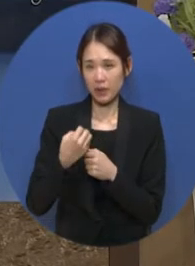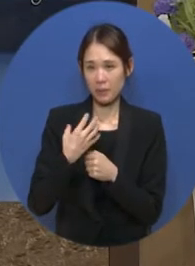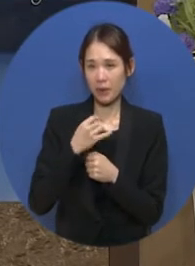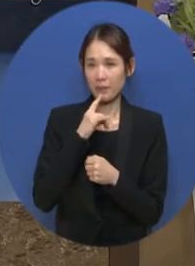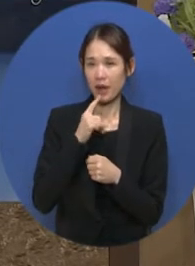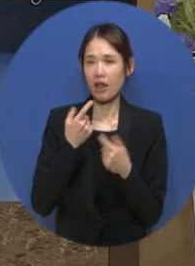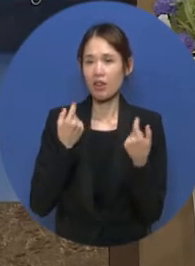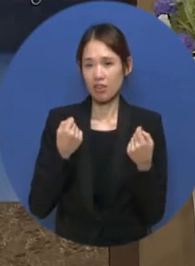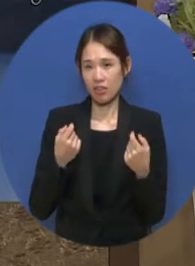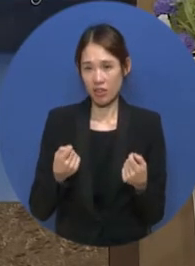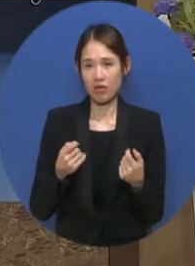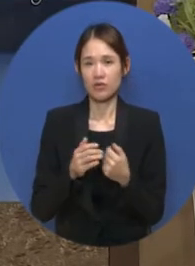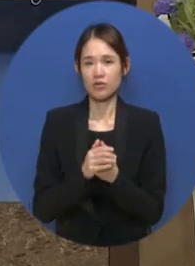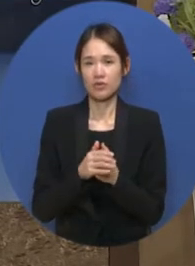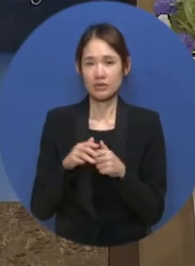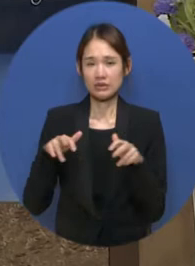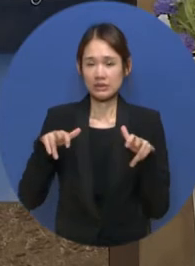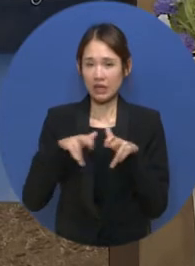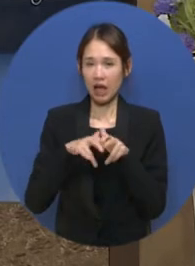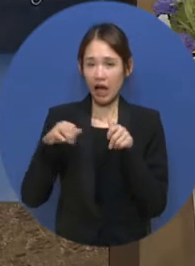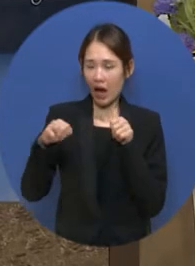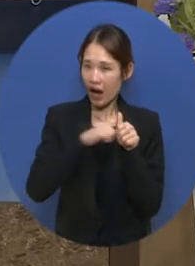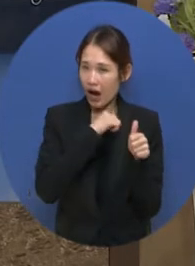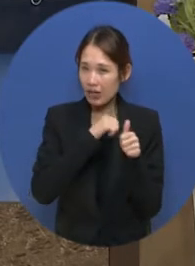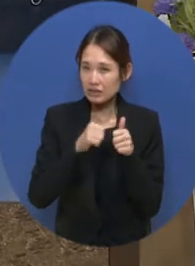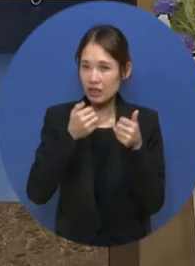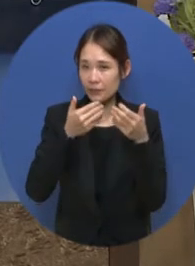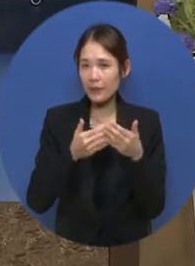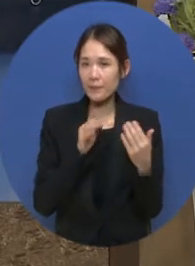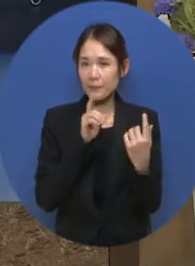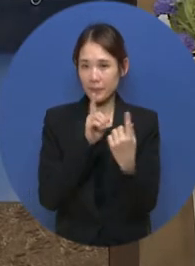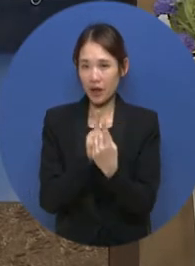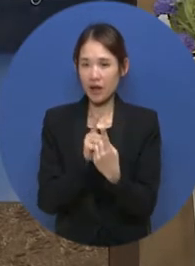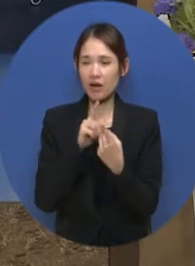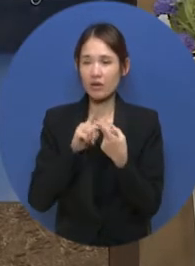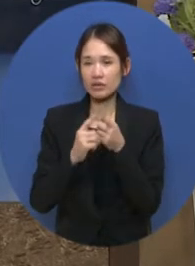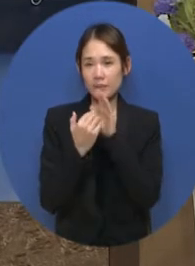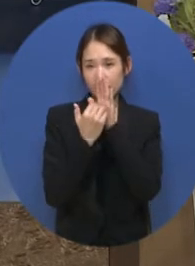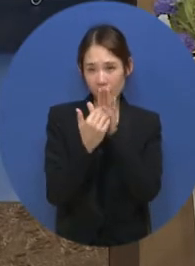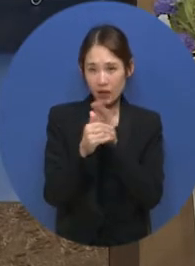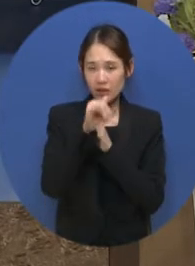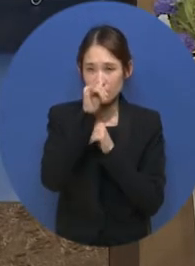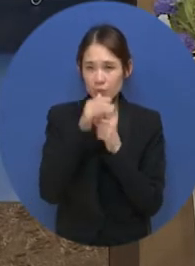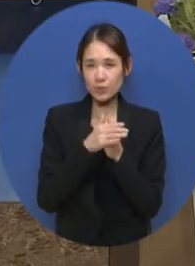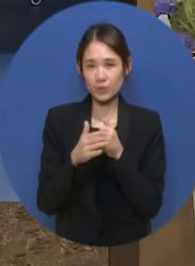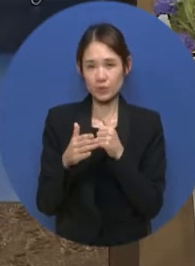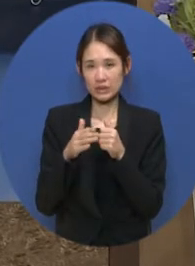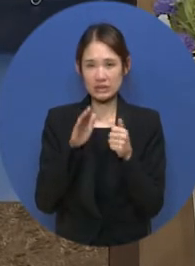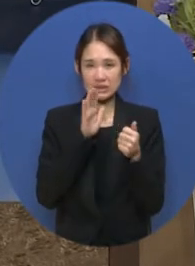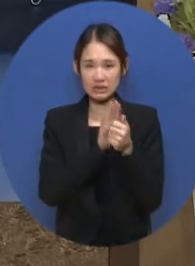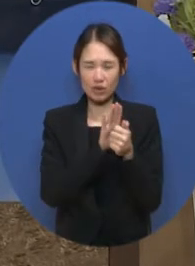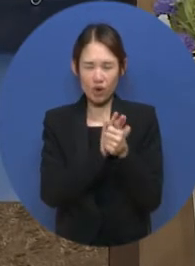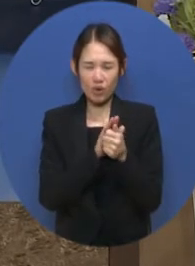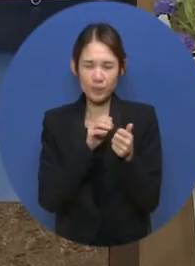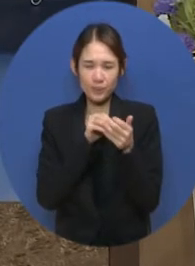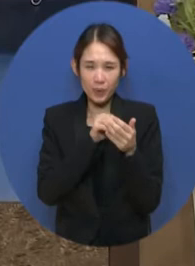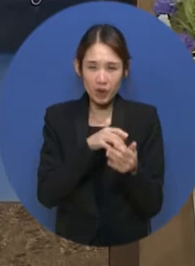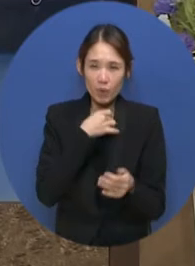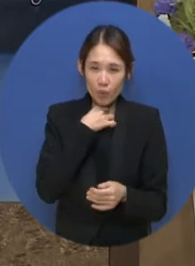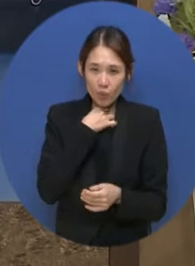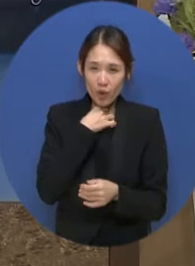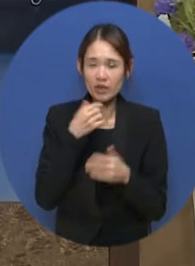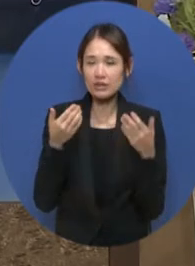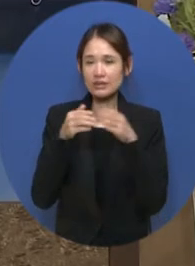시피 어이 장애인이 학대를 받는 것을 예방을 하고 또 학대받은 피해 장애에 대해서 좀 지원하는 업무를 어 지금 이